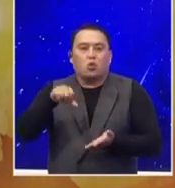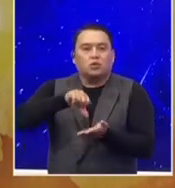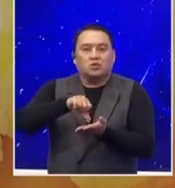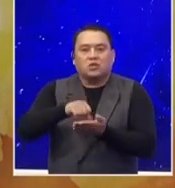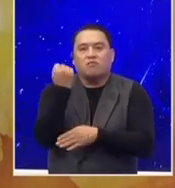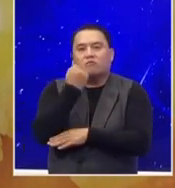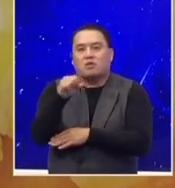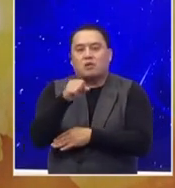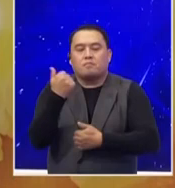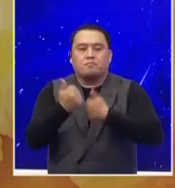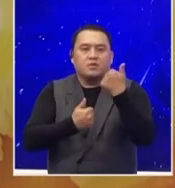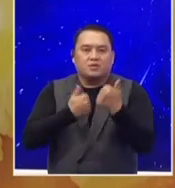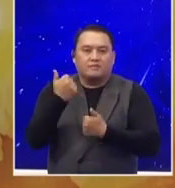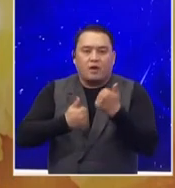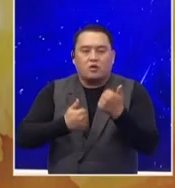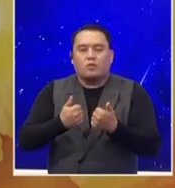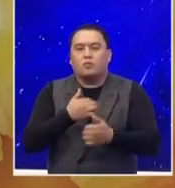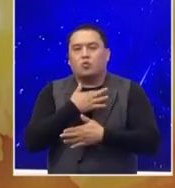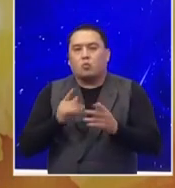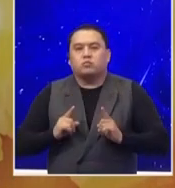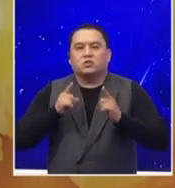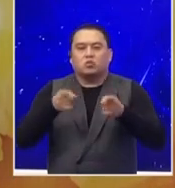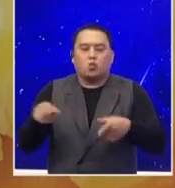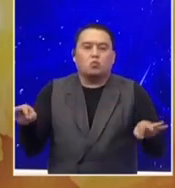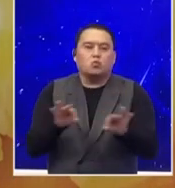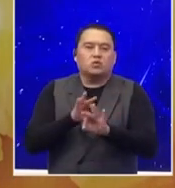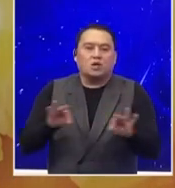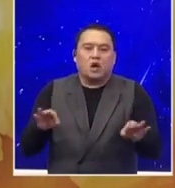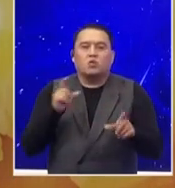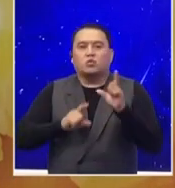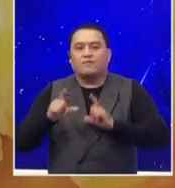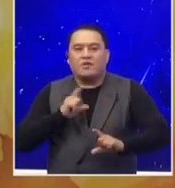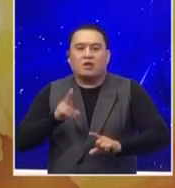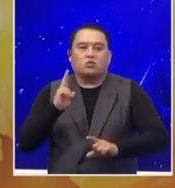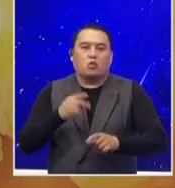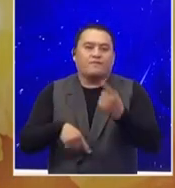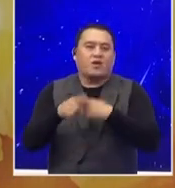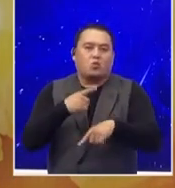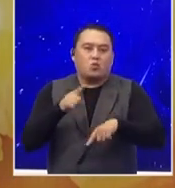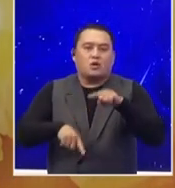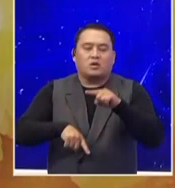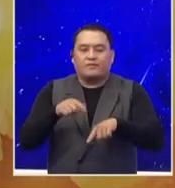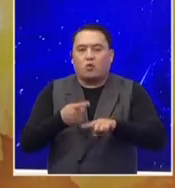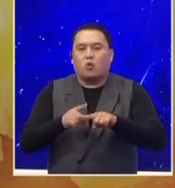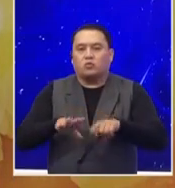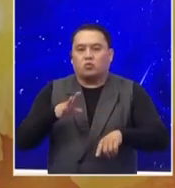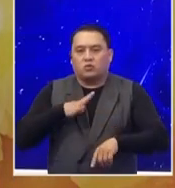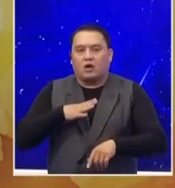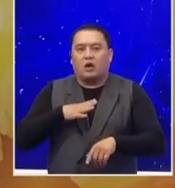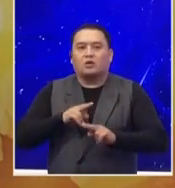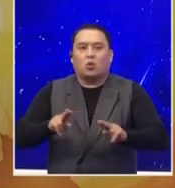где завоевали призовые места. Многие из них поступили в консерваторию. Есть и те, которые уже вернулись в родные пенаты, уже в